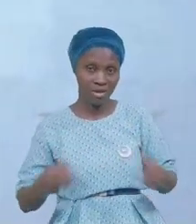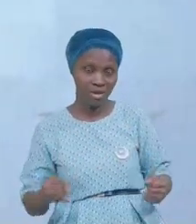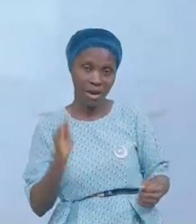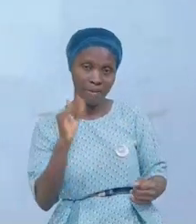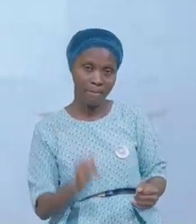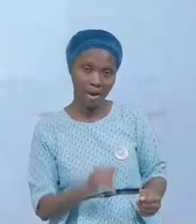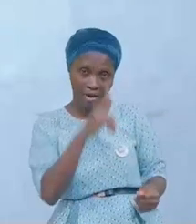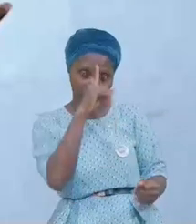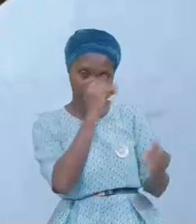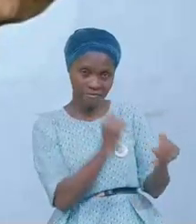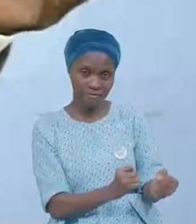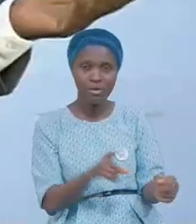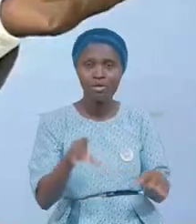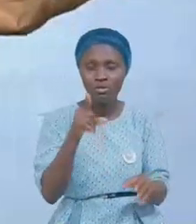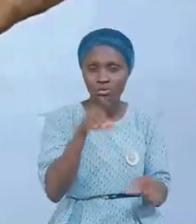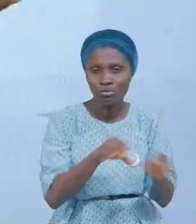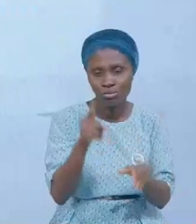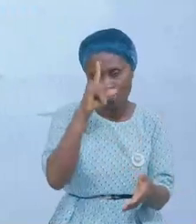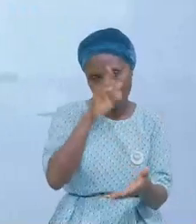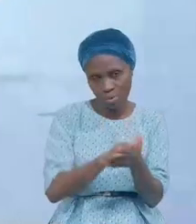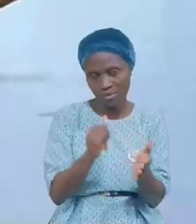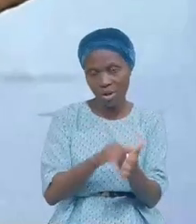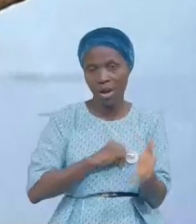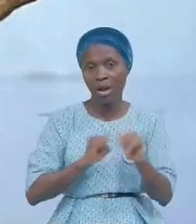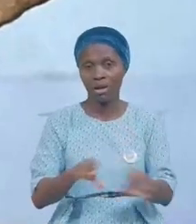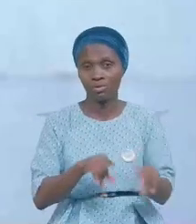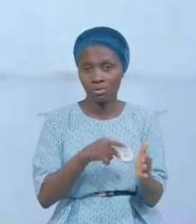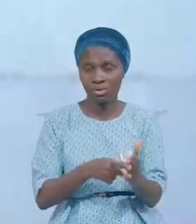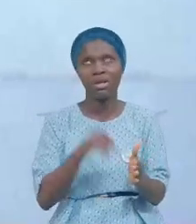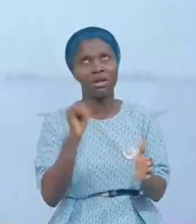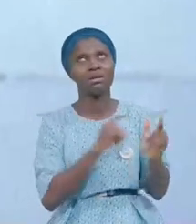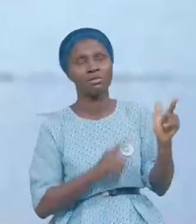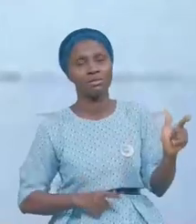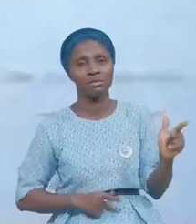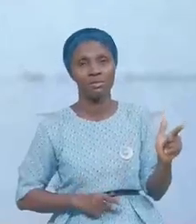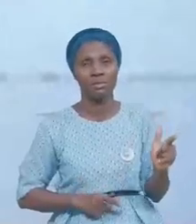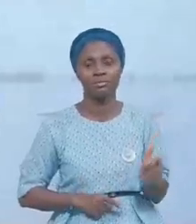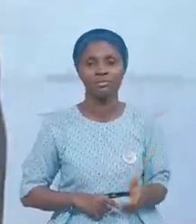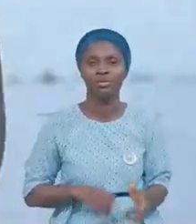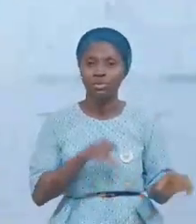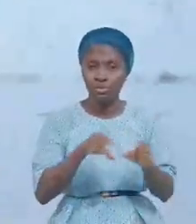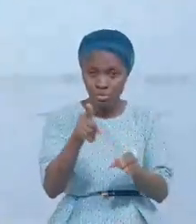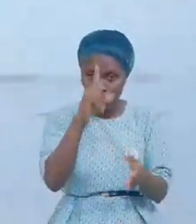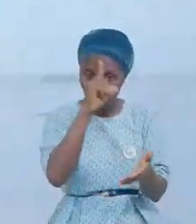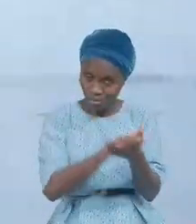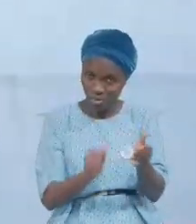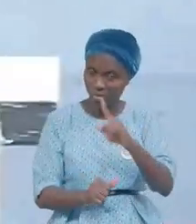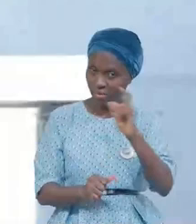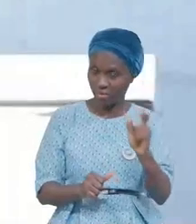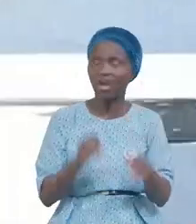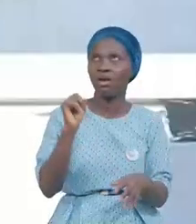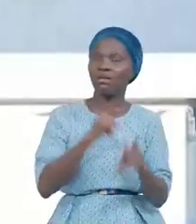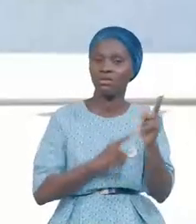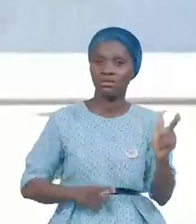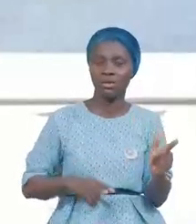peux le faire? Oui, Seigneur. Un homme peut demander ça. Est-ce que tu crois? Oui, Seigneur. Une femme peut aussi répliquer comme ça.